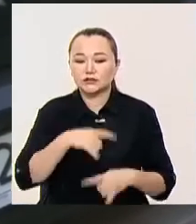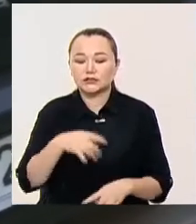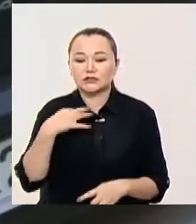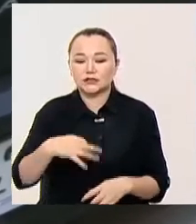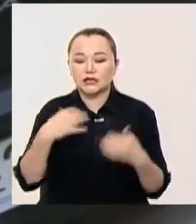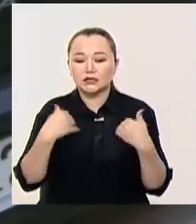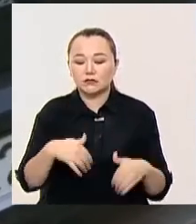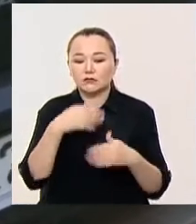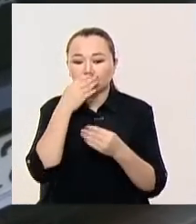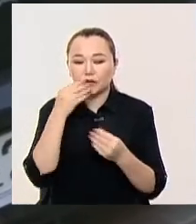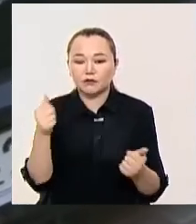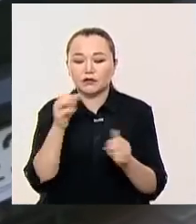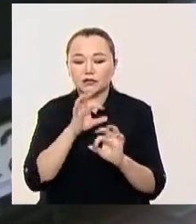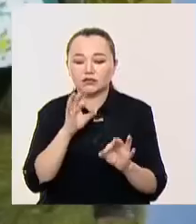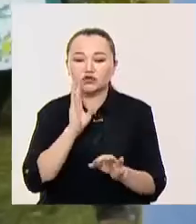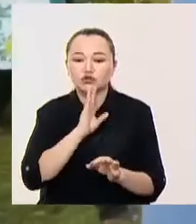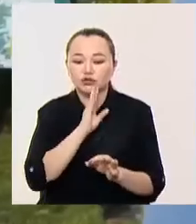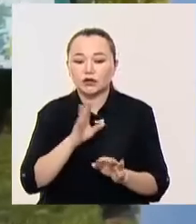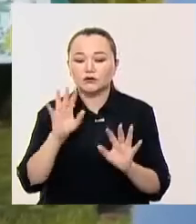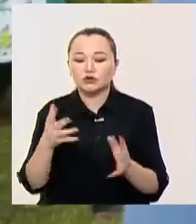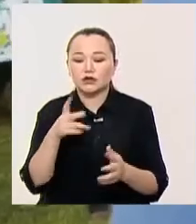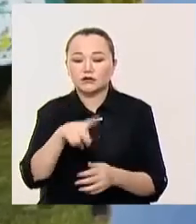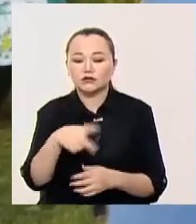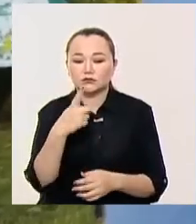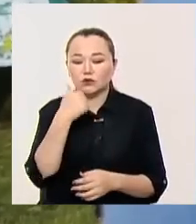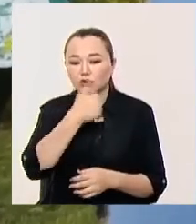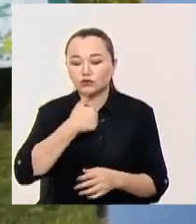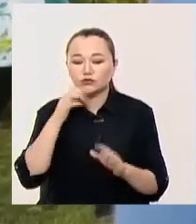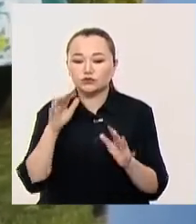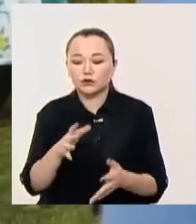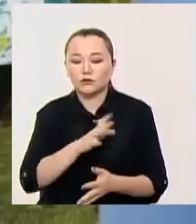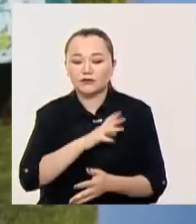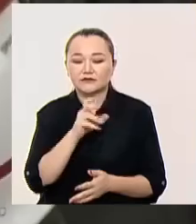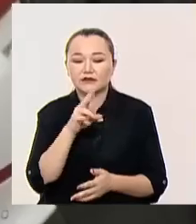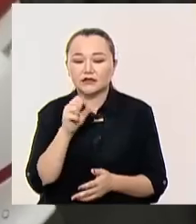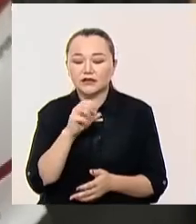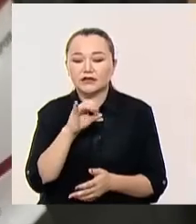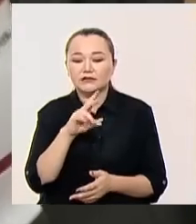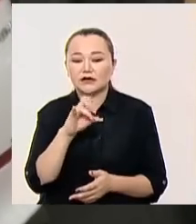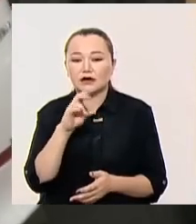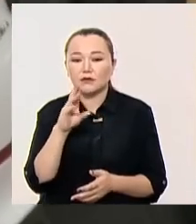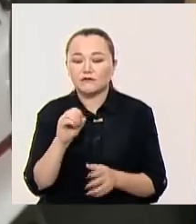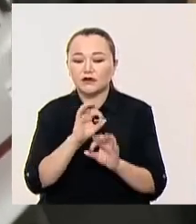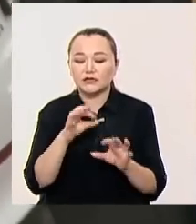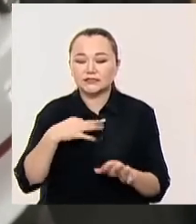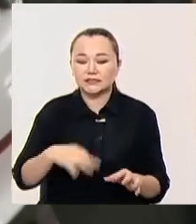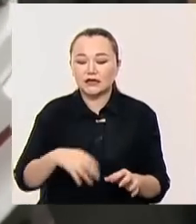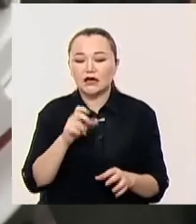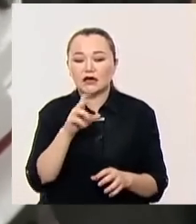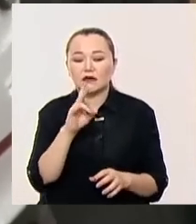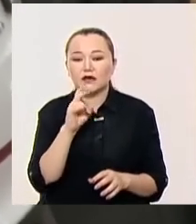ұлымның денесі жоғалып кетті дейді әйел. Оқиға 2021 жылы болған. Светлана Еслямованың айтуынша баласы